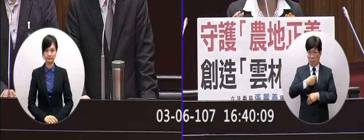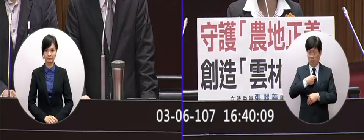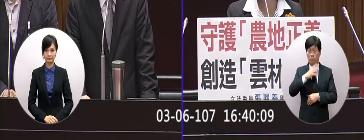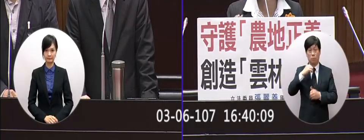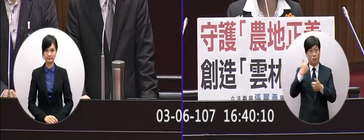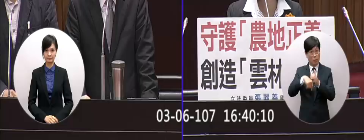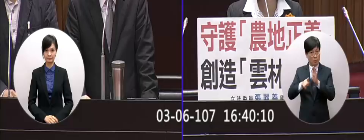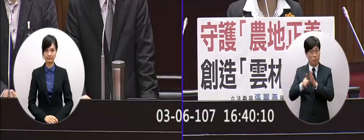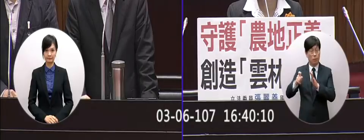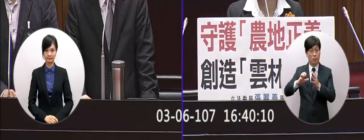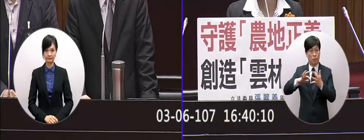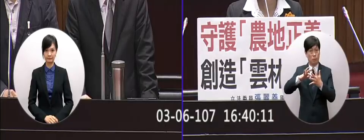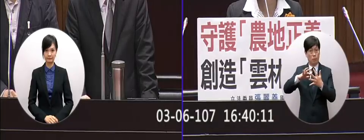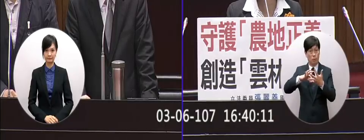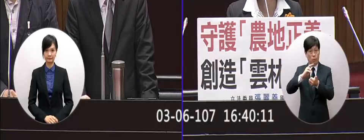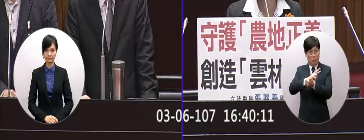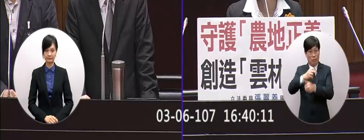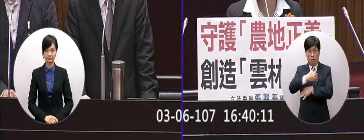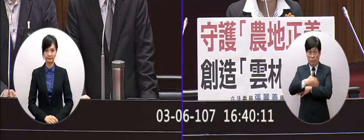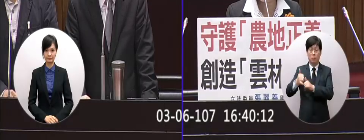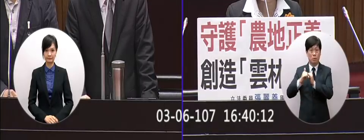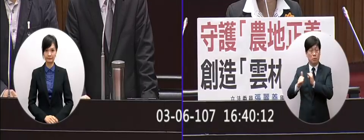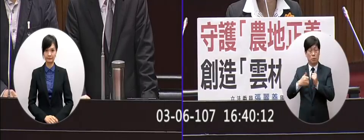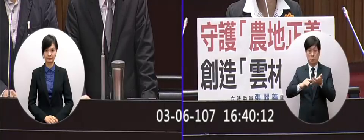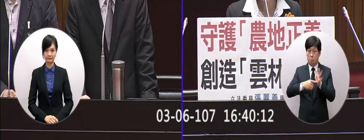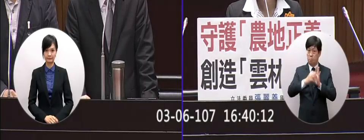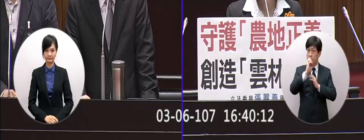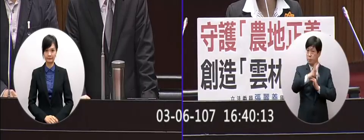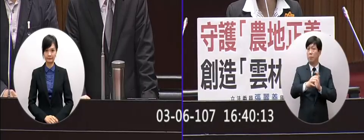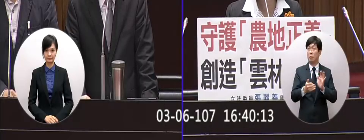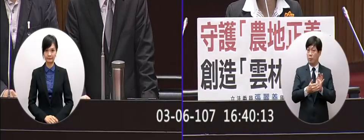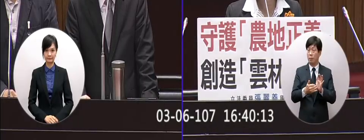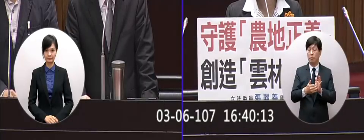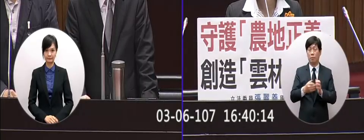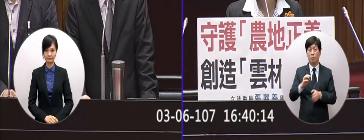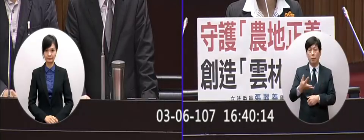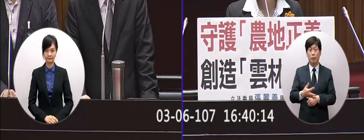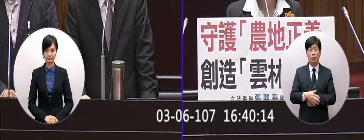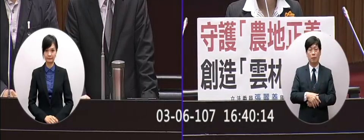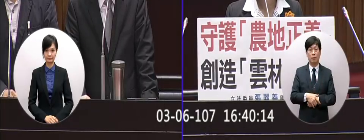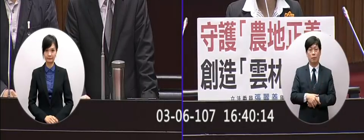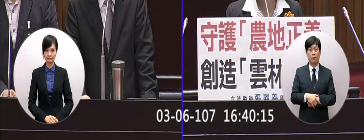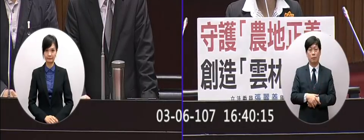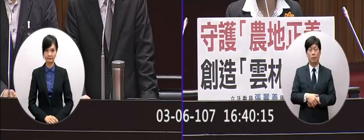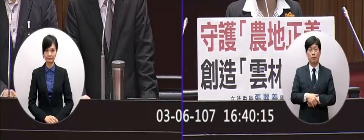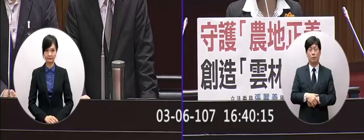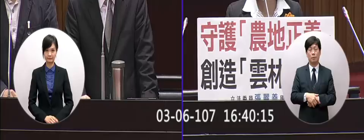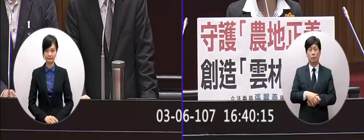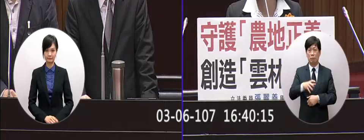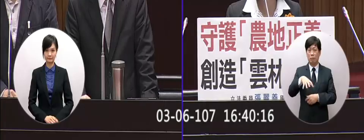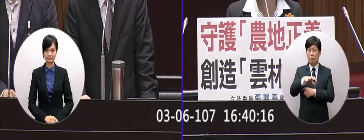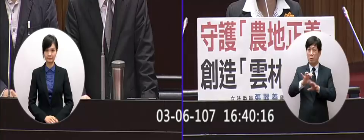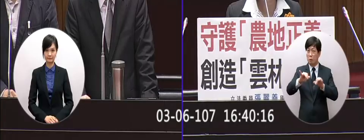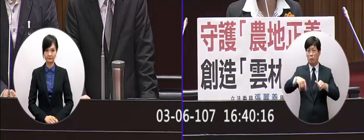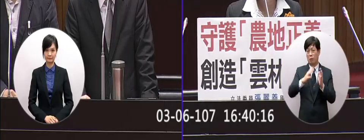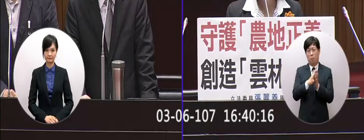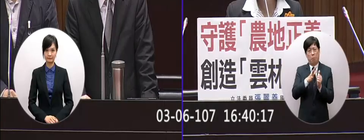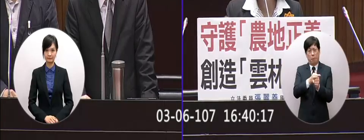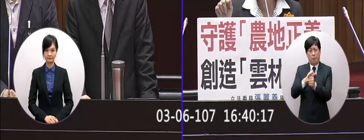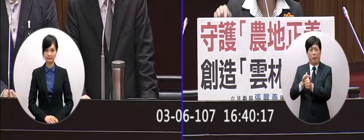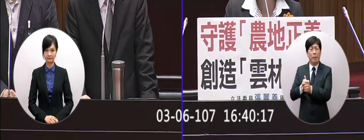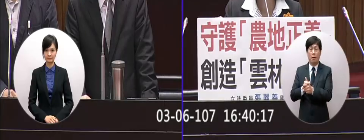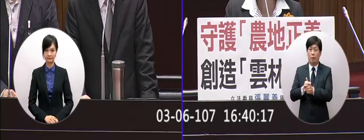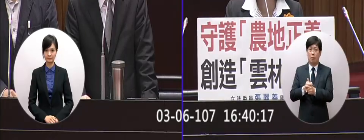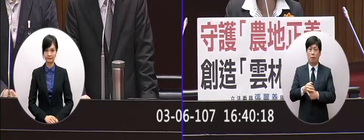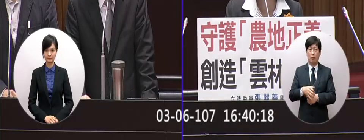代替云林县的所有乡亲表达意见，因为整个农地被框限住，